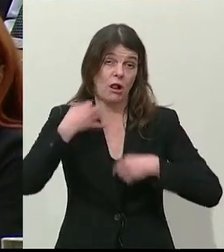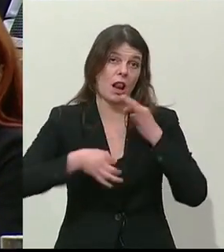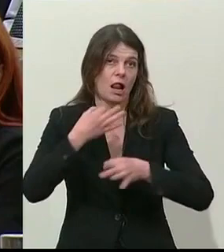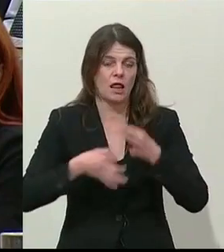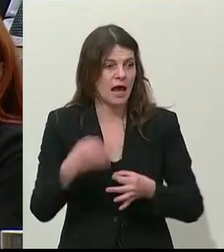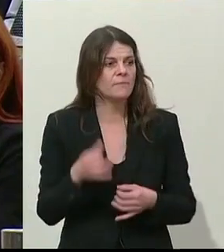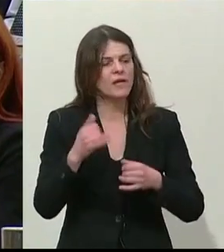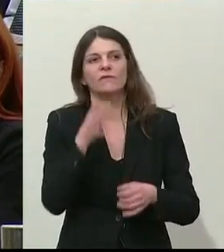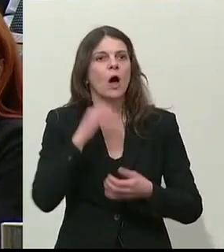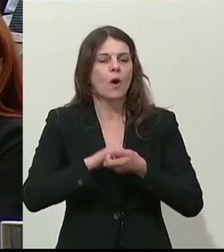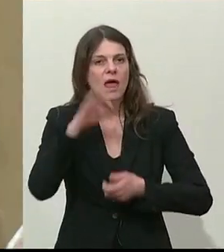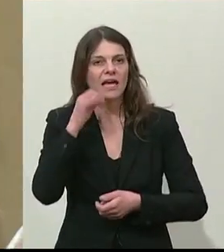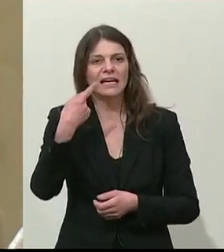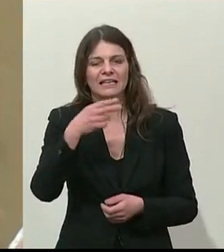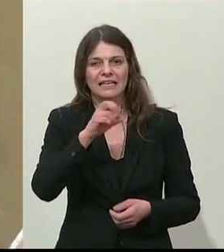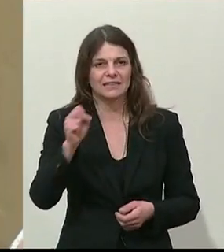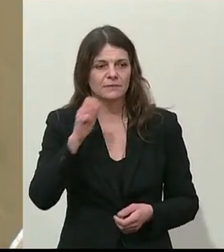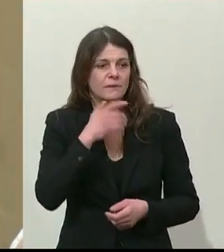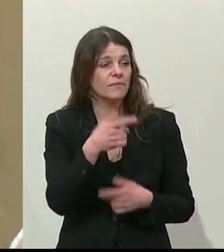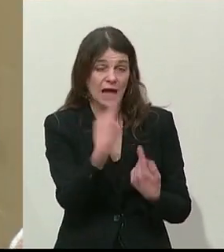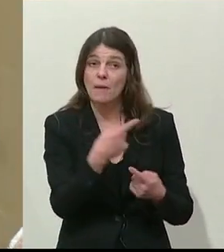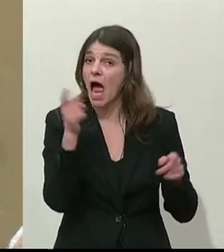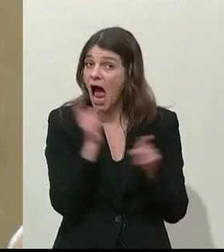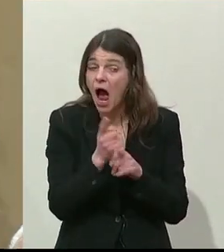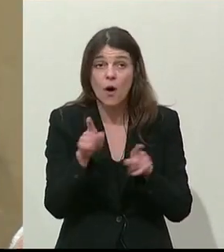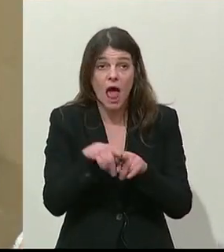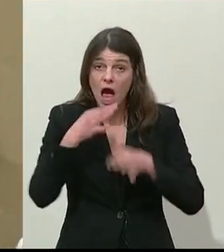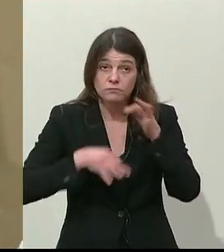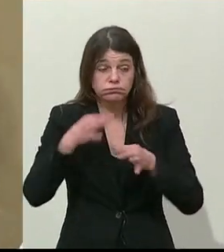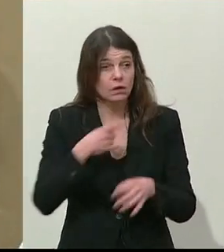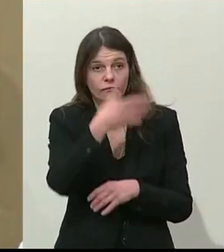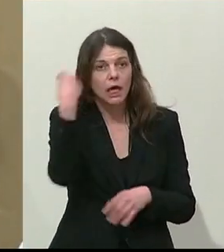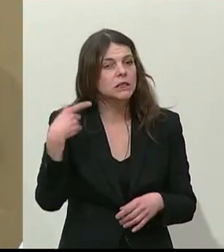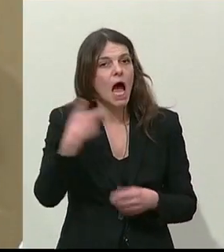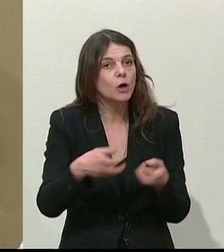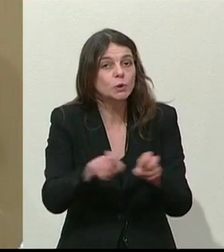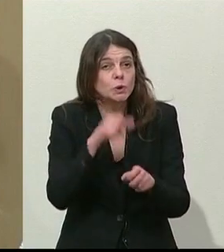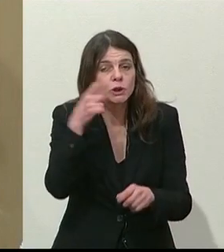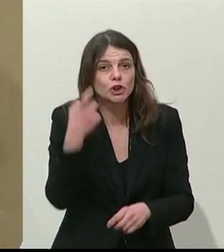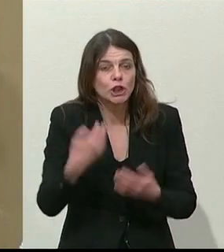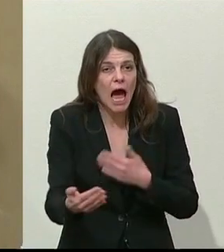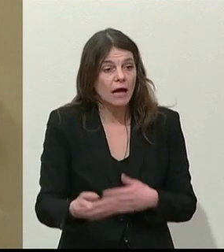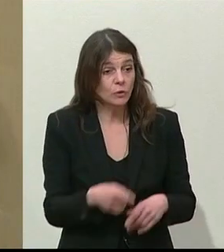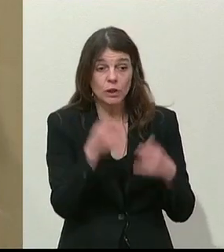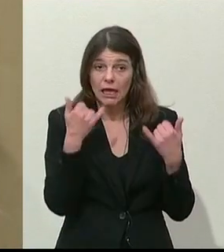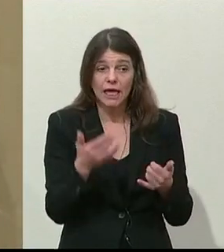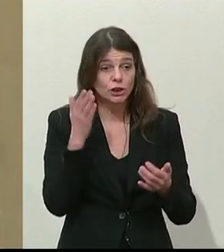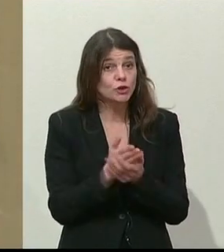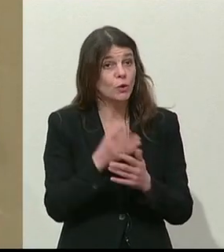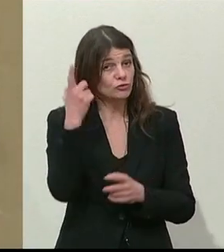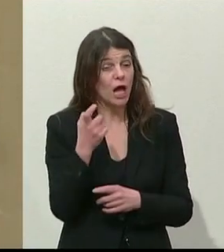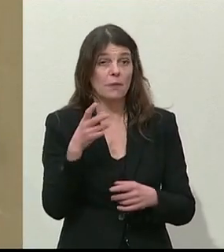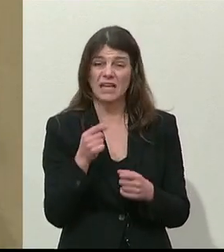Griesbach stellt sich dann als nächstes heraus und hat noch vergessen, dass der Ausschuss noch gar nicht angefangen hat und geht jetzt schon mitten in die Ausschussuntersuchungsarbeit